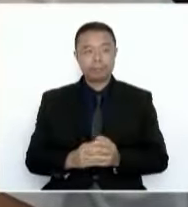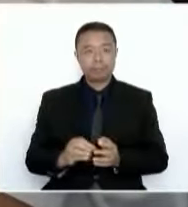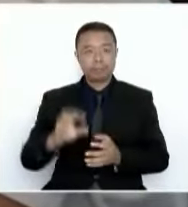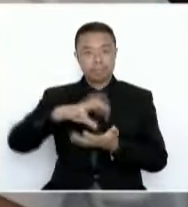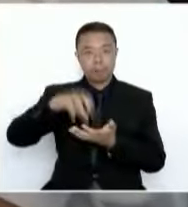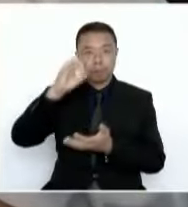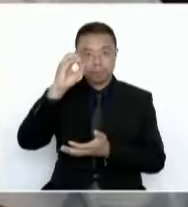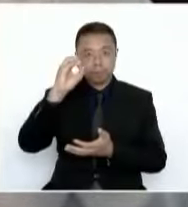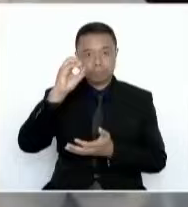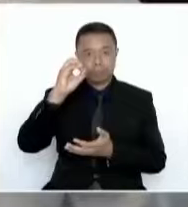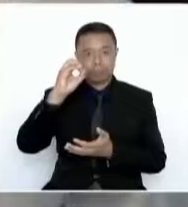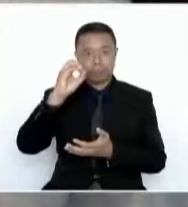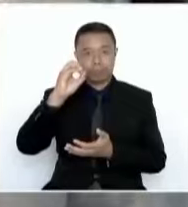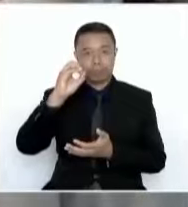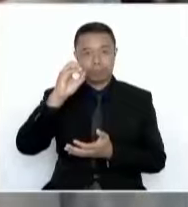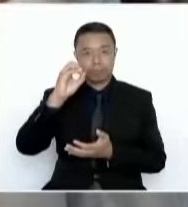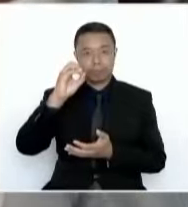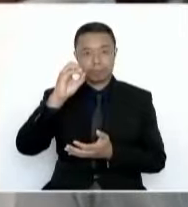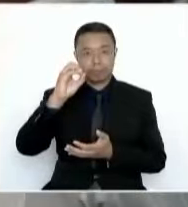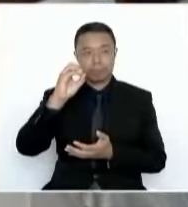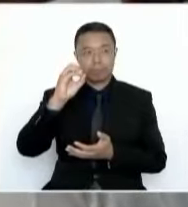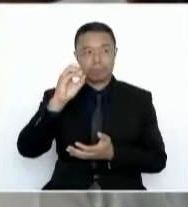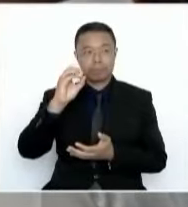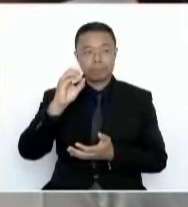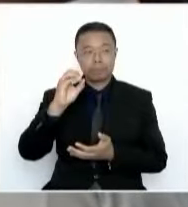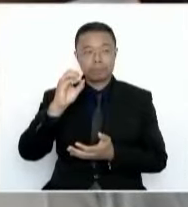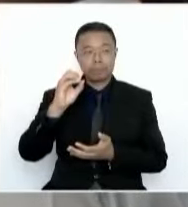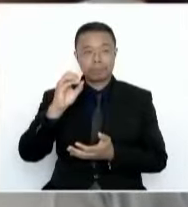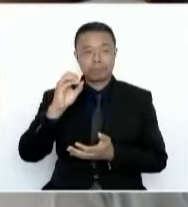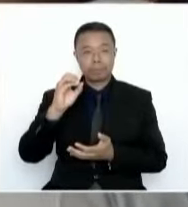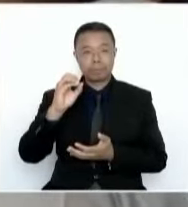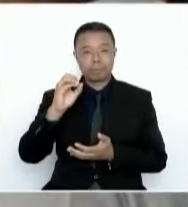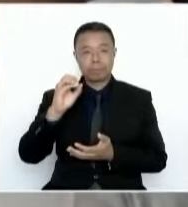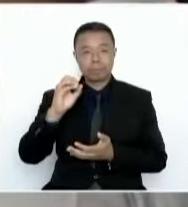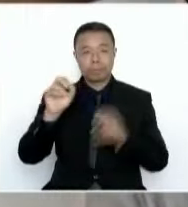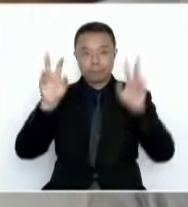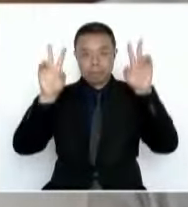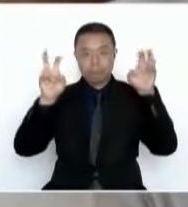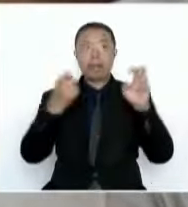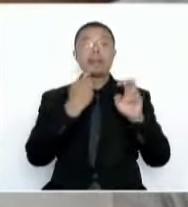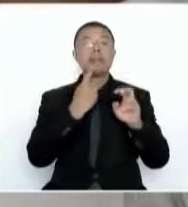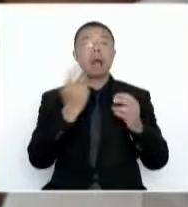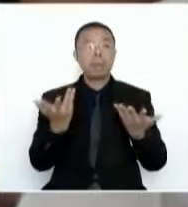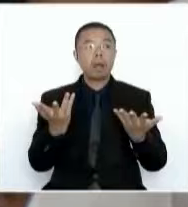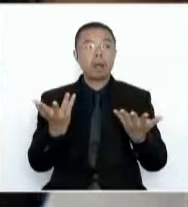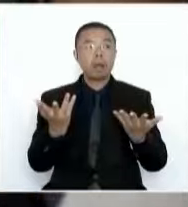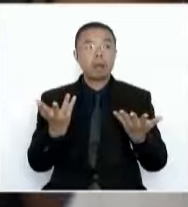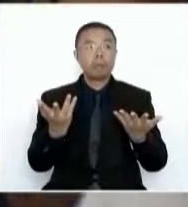bola yang diambil Profesor Siti zuhro subtema tentang